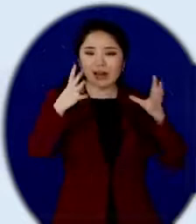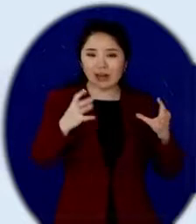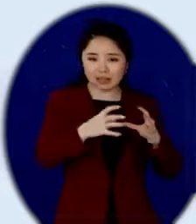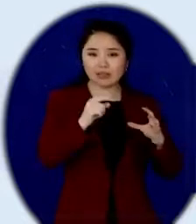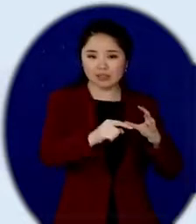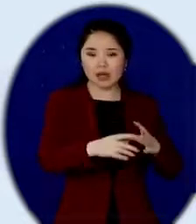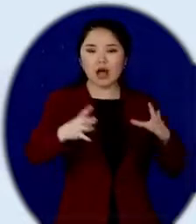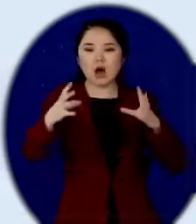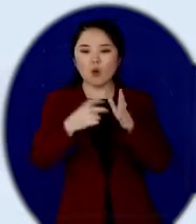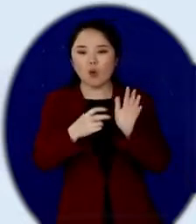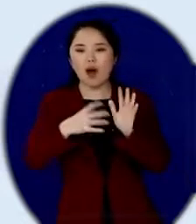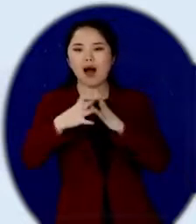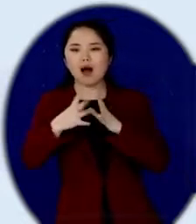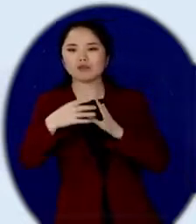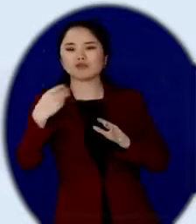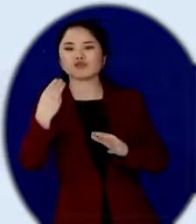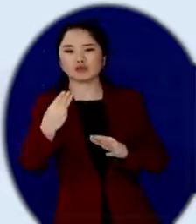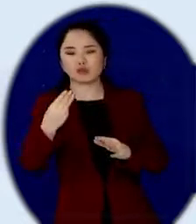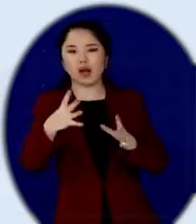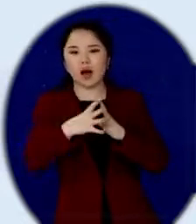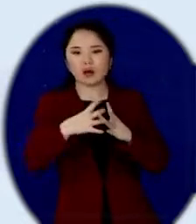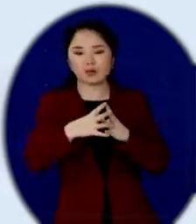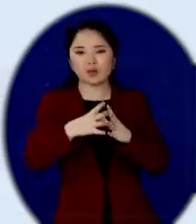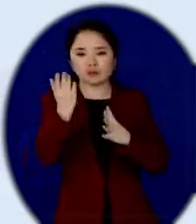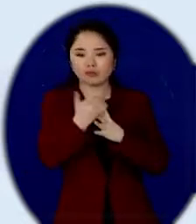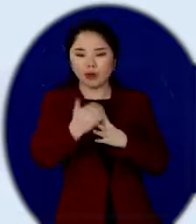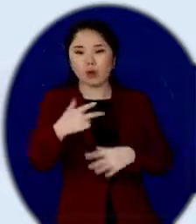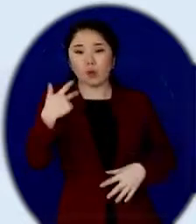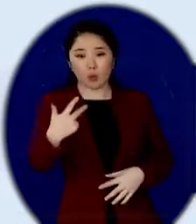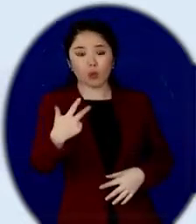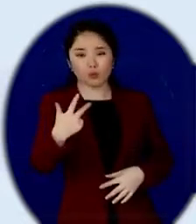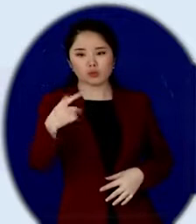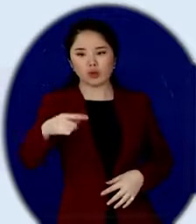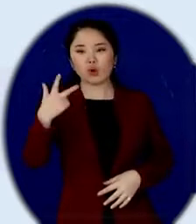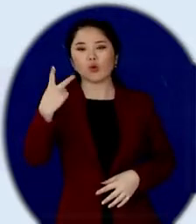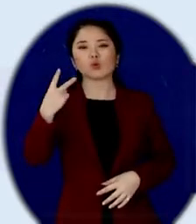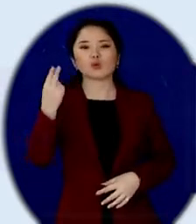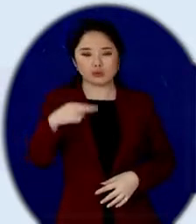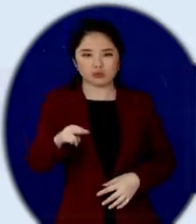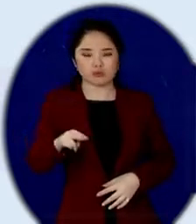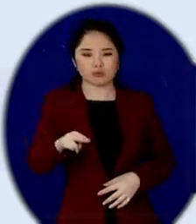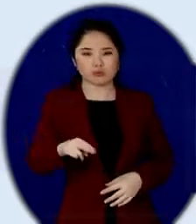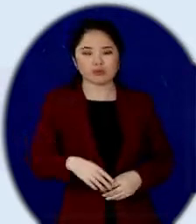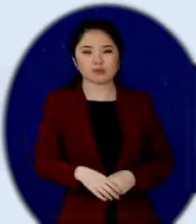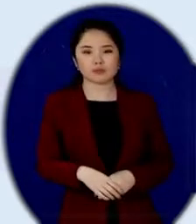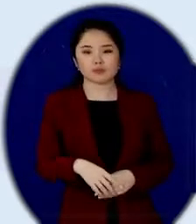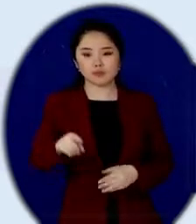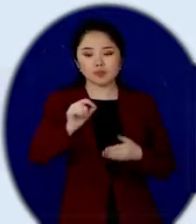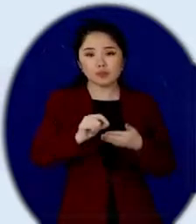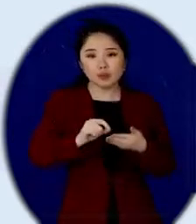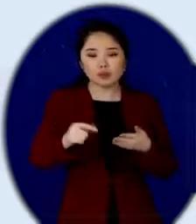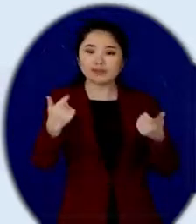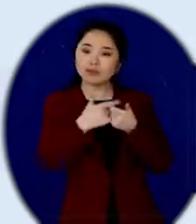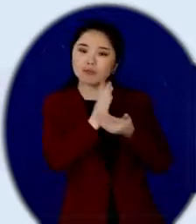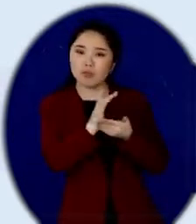10 тэнцүү хуваасан байна. Тэгэхэд 3 гарч 3 үлдсэн байна. За, энэ бичиглэл энд